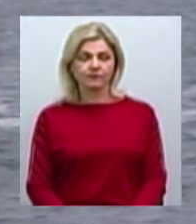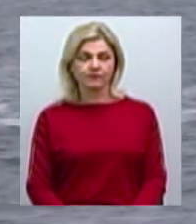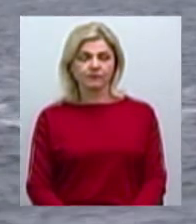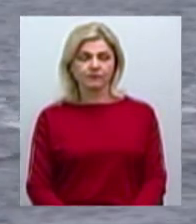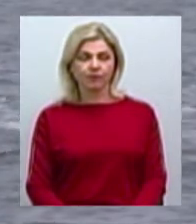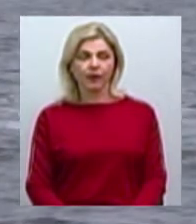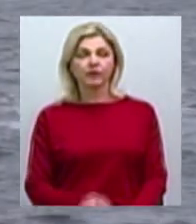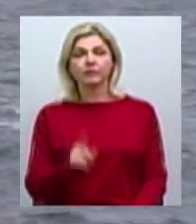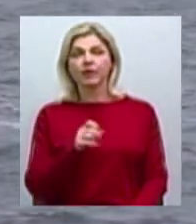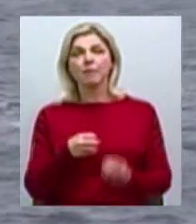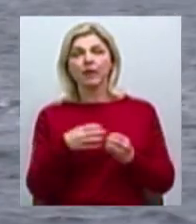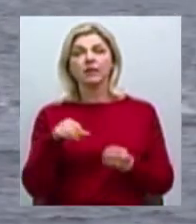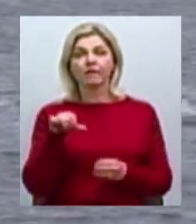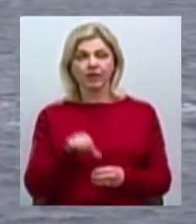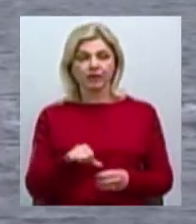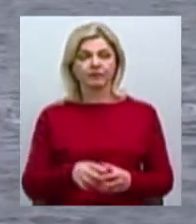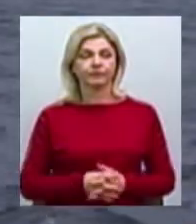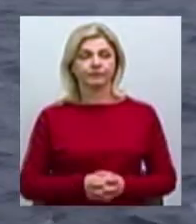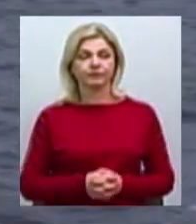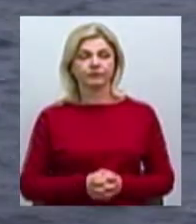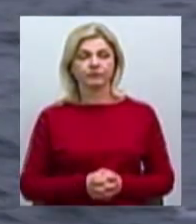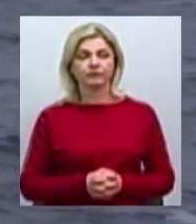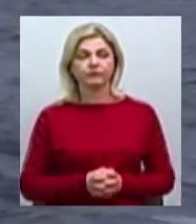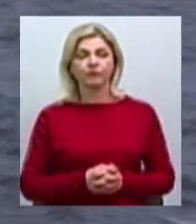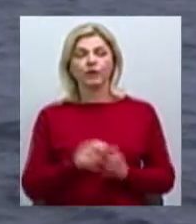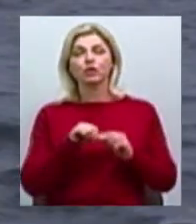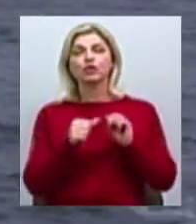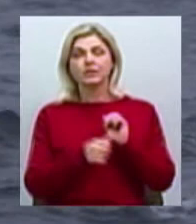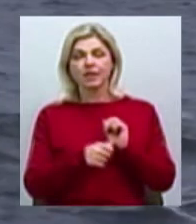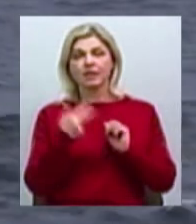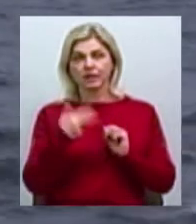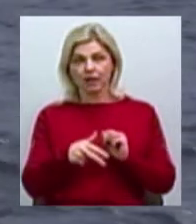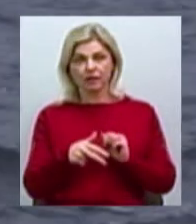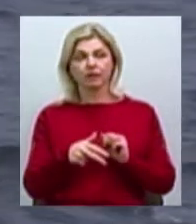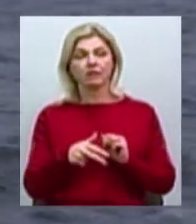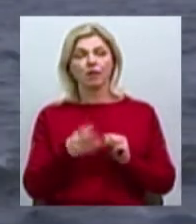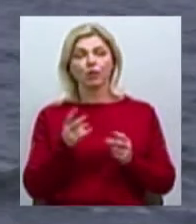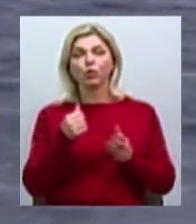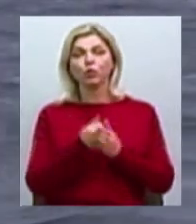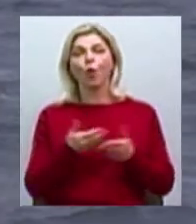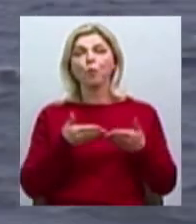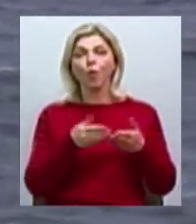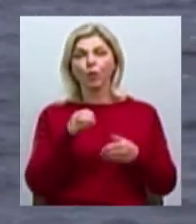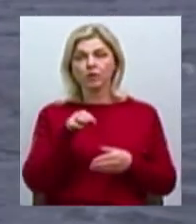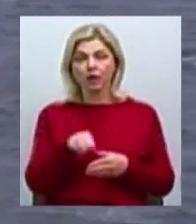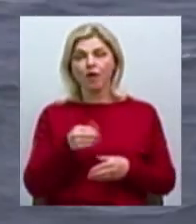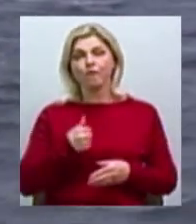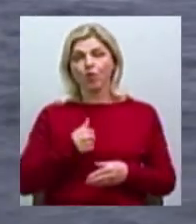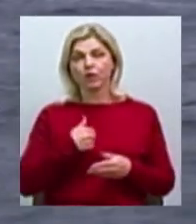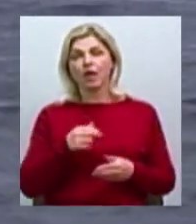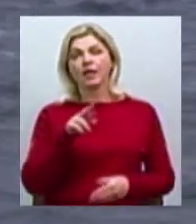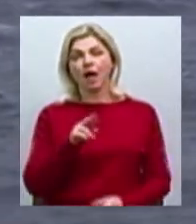За 15 хвилин катер заходить в порт. О 16.30 в акваторію військового порту заходить військовий буксир «Яни